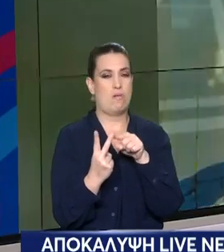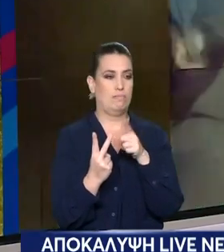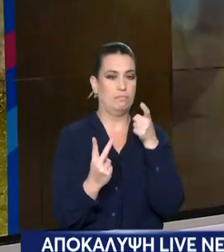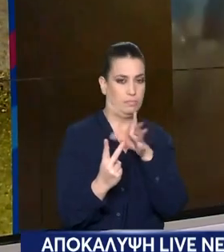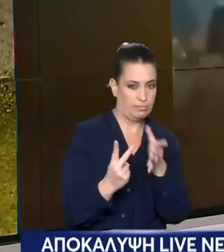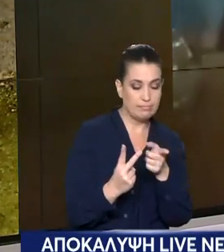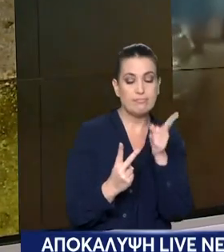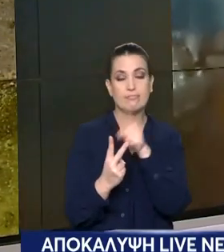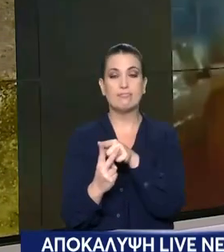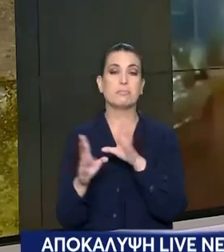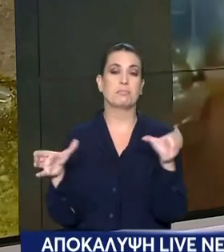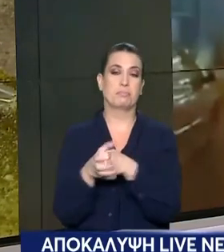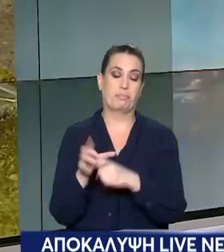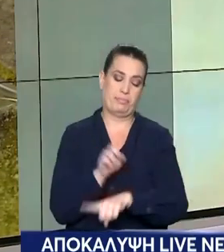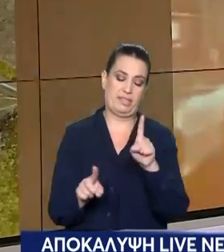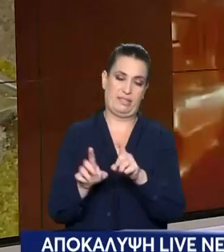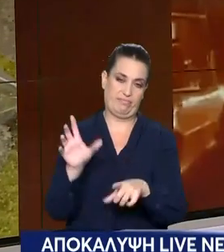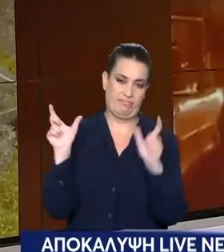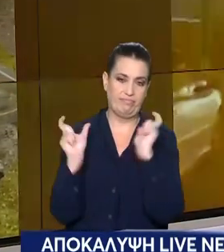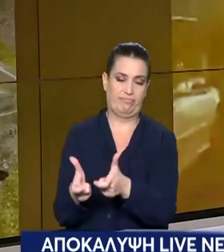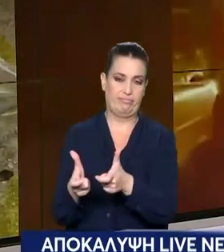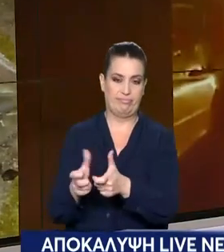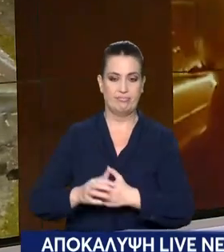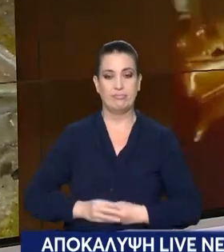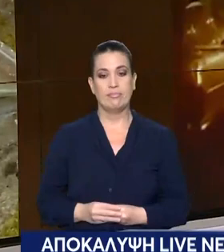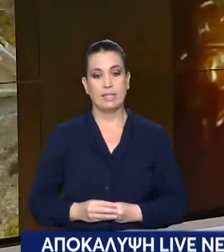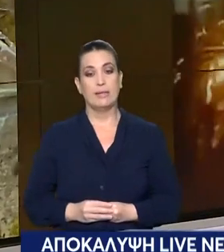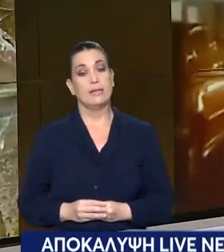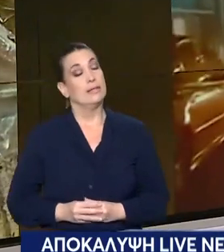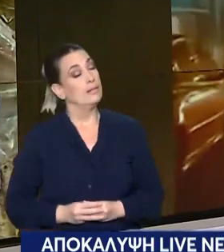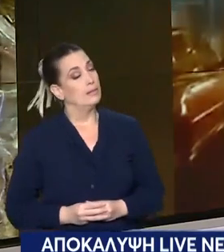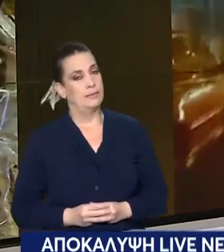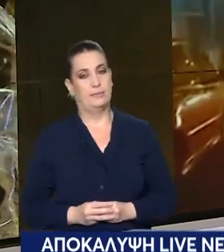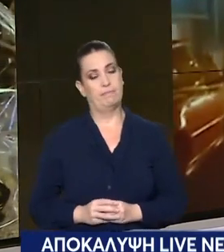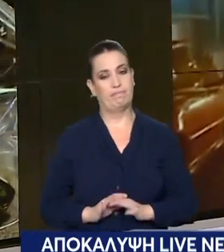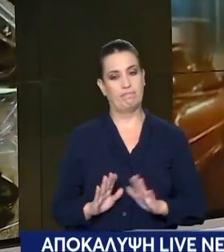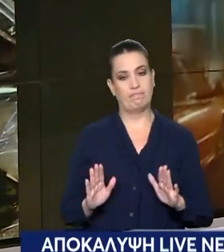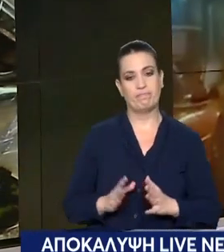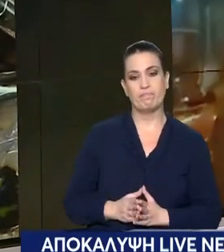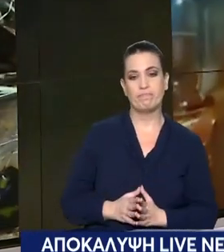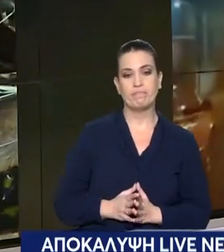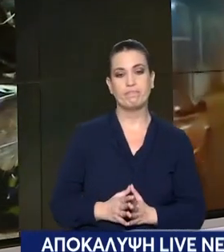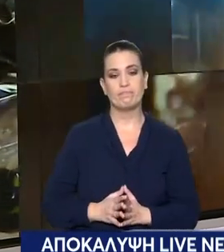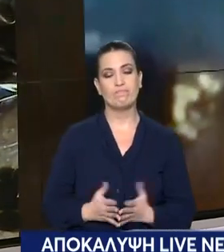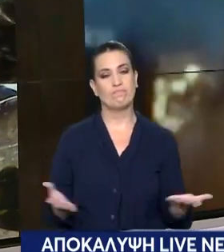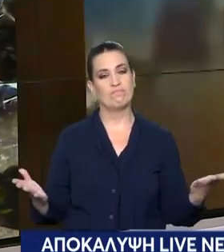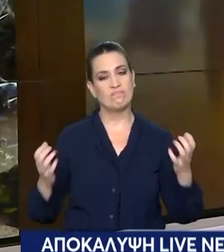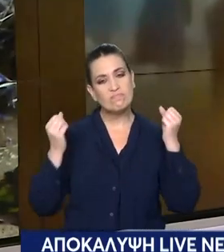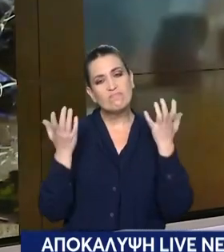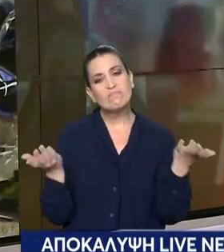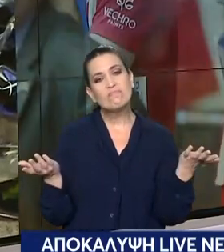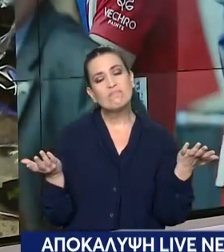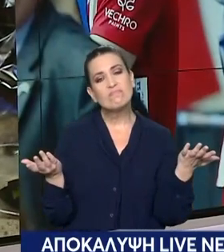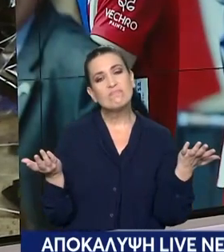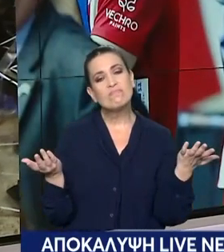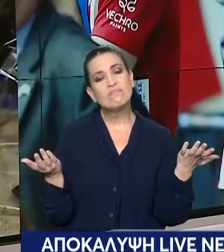της ιστορίας. Έχει πληγωθεί ο αθλητισμός, δεν υπάρχει καμία αμφιβολία. Και έχουν πληγεί όλοι όσοι βρίσκονται περί